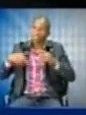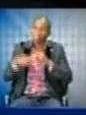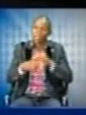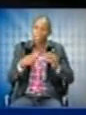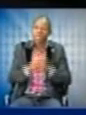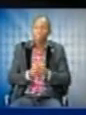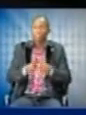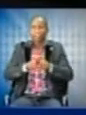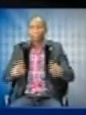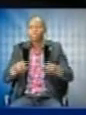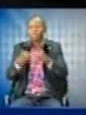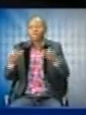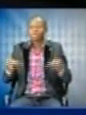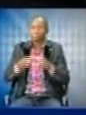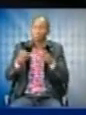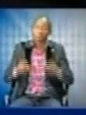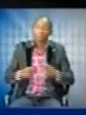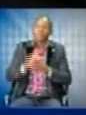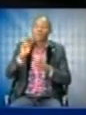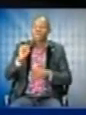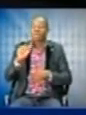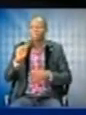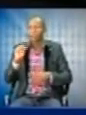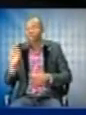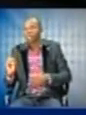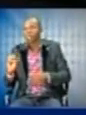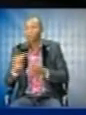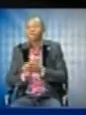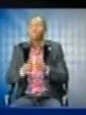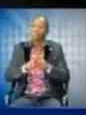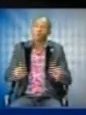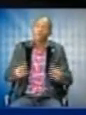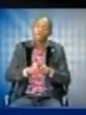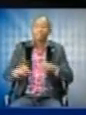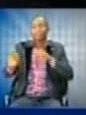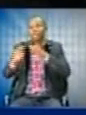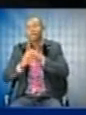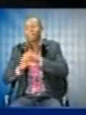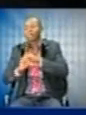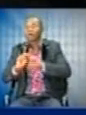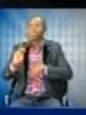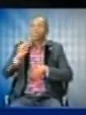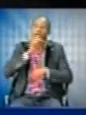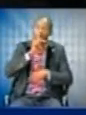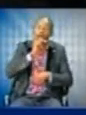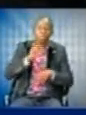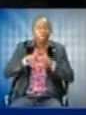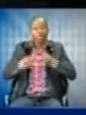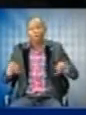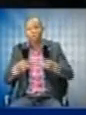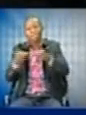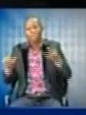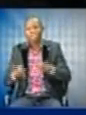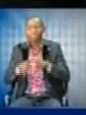Kyumbo, Mitwa, Manon, Nyunz, Kabalu, Kalemi, avec une route asphalte. Et quand on pourra partir